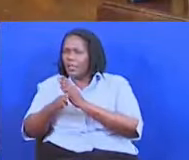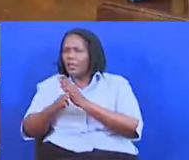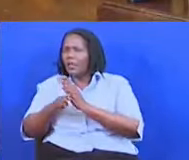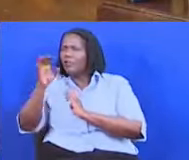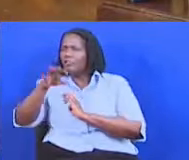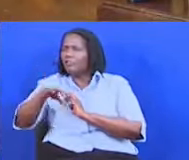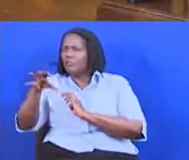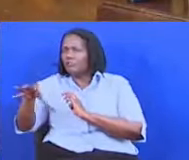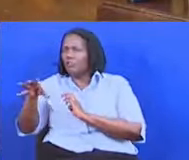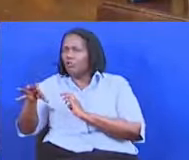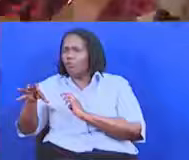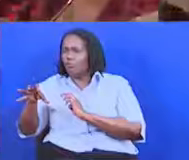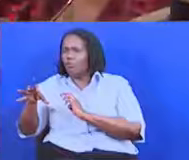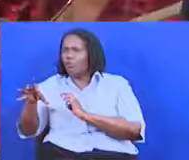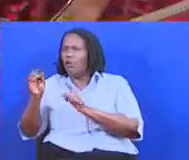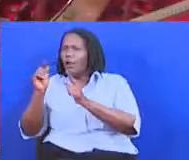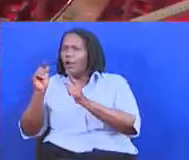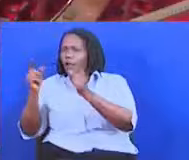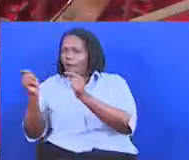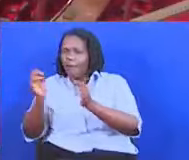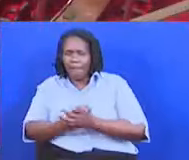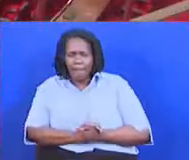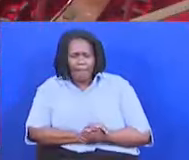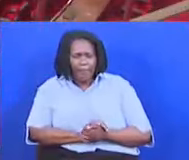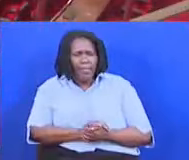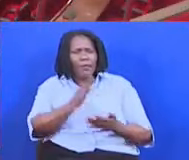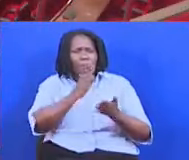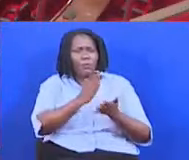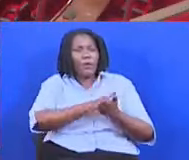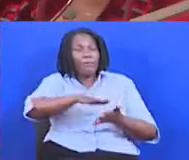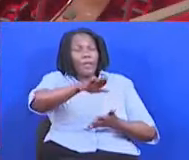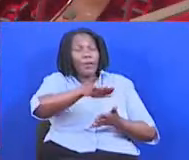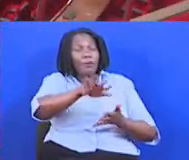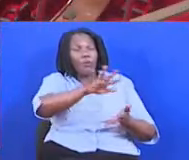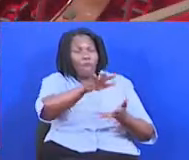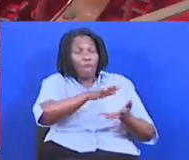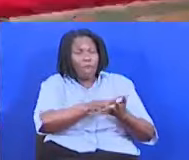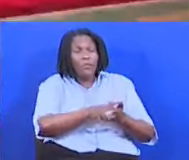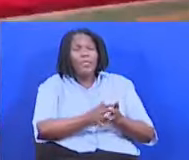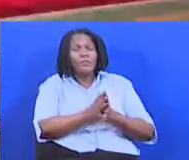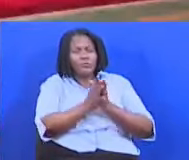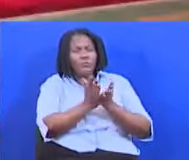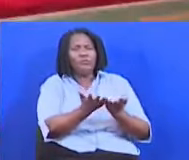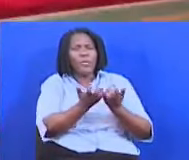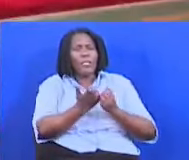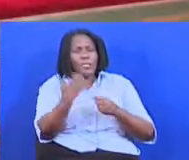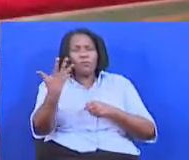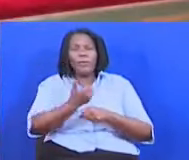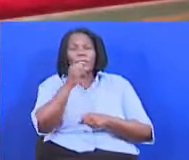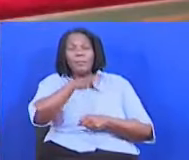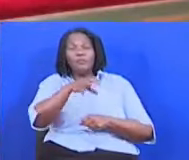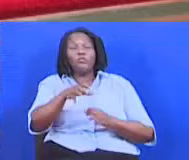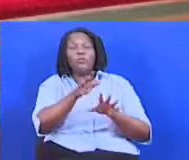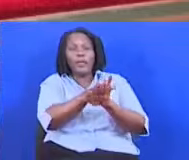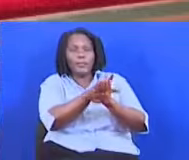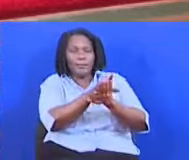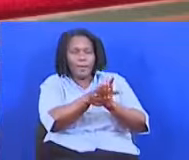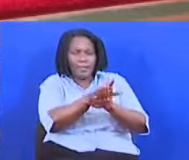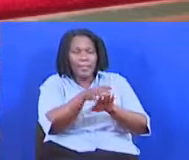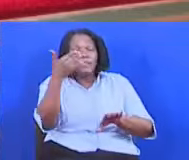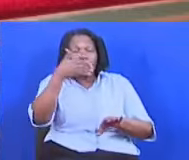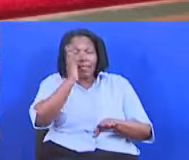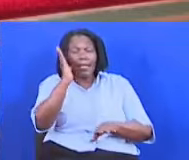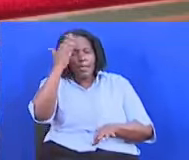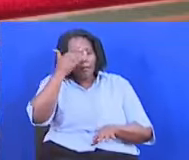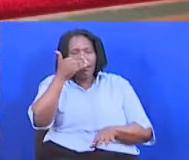maeneo ya uvuvi tunahitaji kuwa na masoko ya kisasa ya samaki, na hicho ni kipaumbele cha serikali. Na ni muombe Mheshimiwa